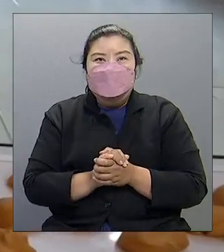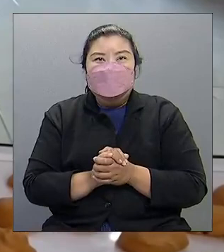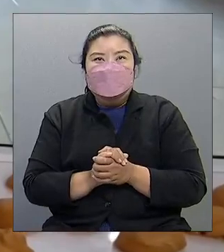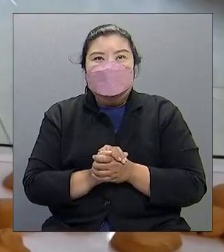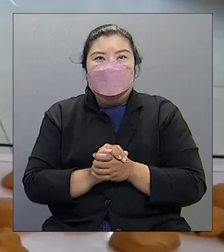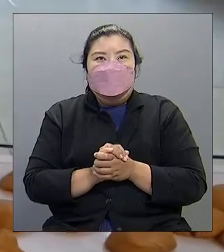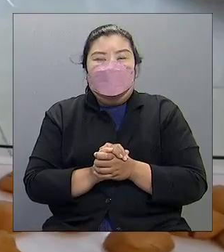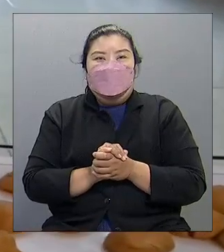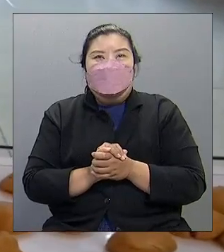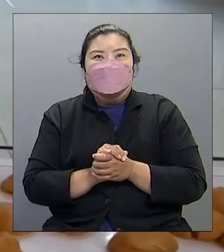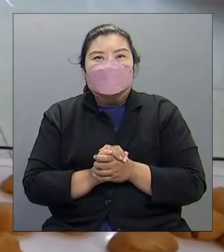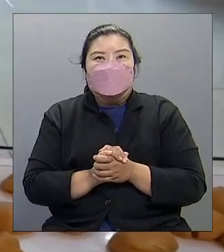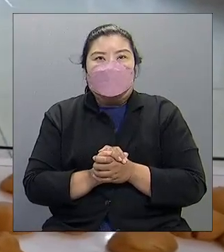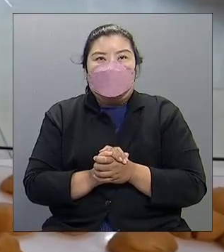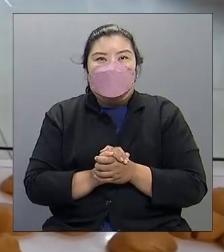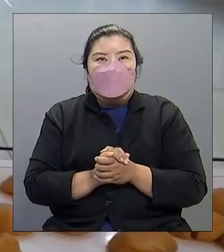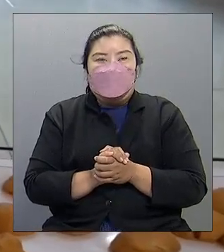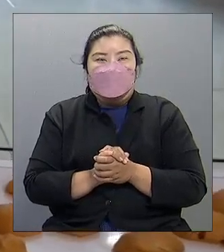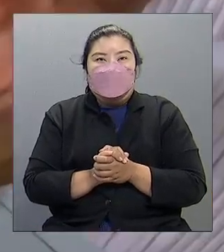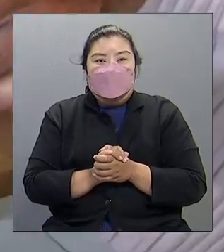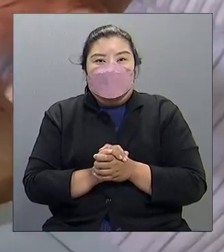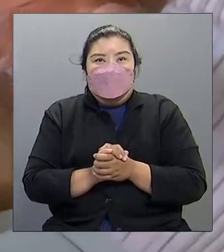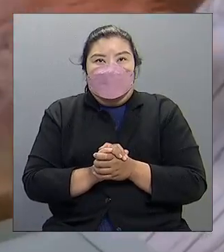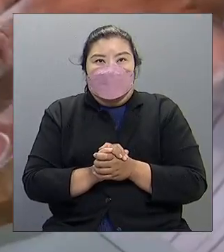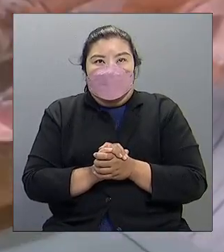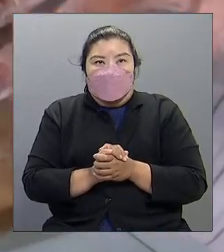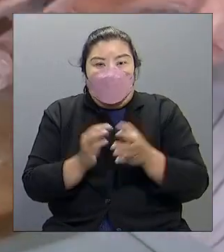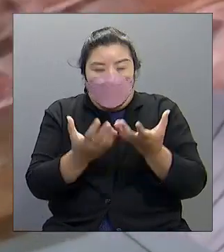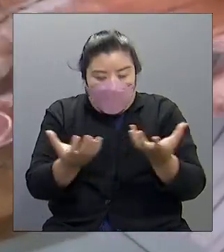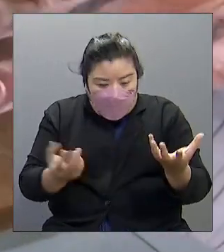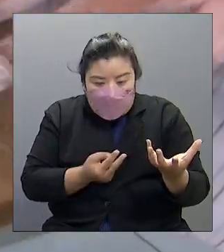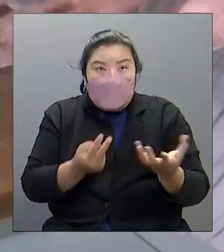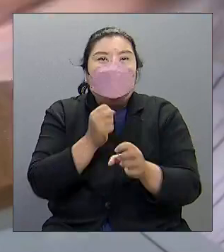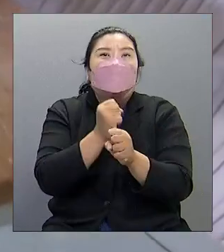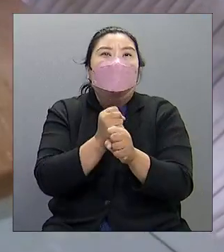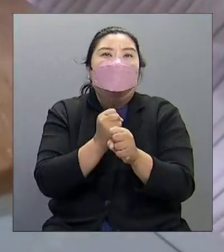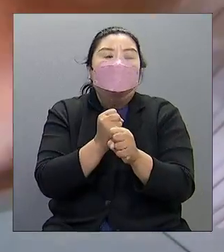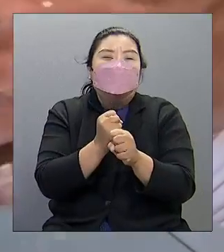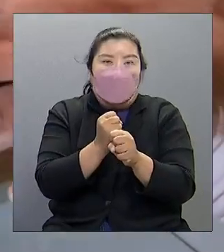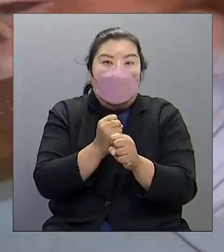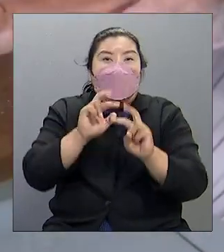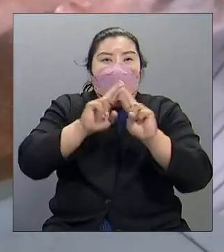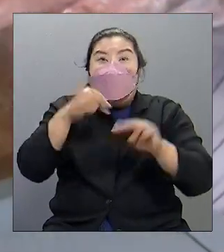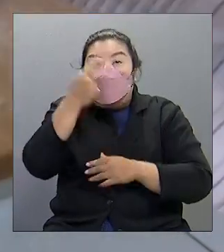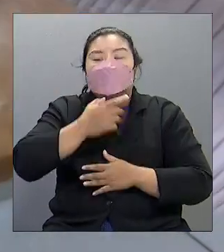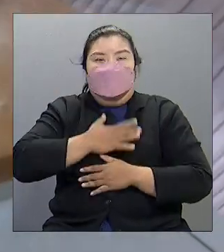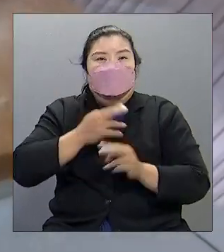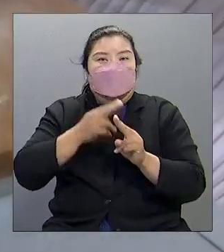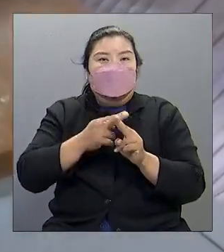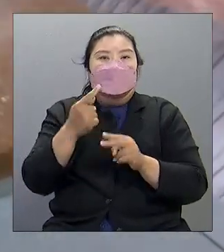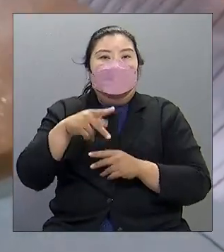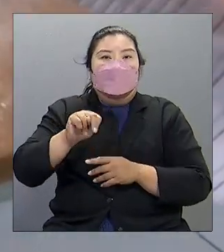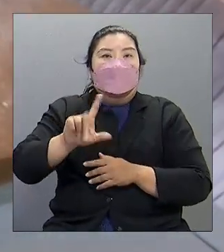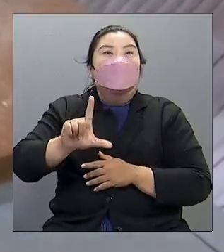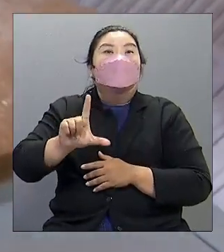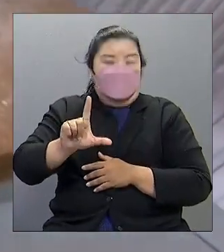หบรรยากาศ นคือแข็ขันมากเลยเห็นดูจากวตถุดิบต่าง ๆ แล้วเป็นร้านของคุทนพล พอนทวีพันธ์เจ้าของรานข